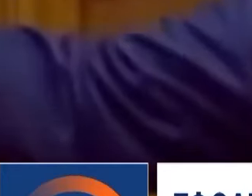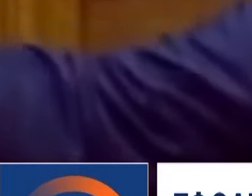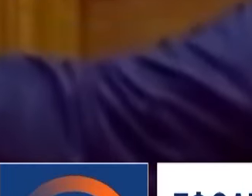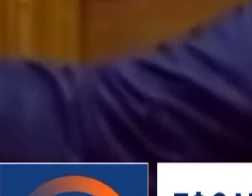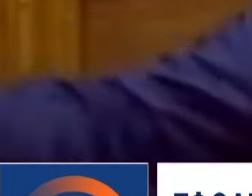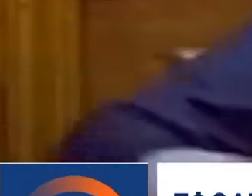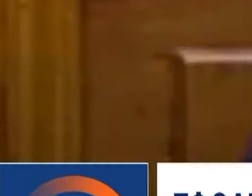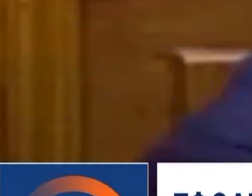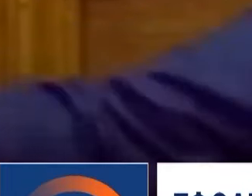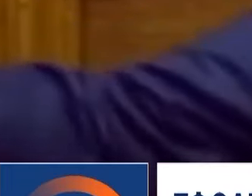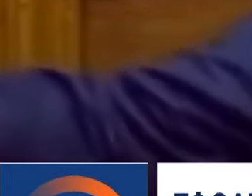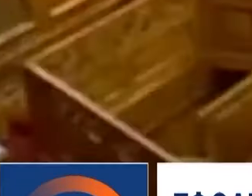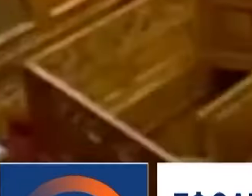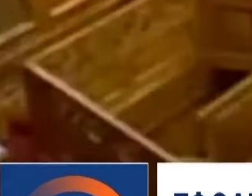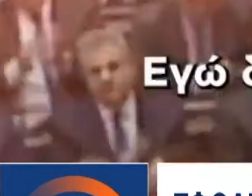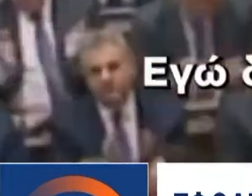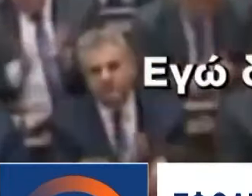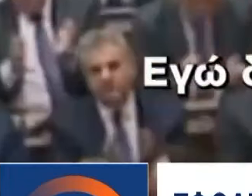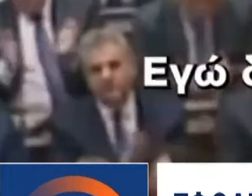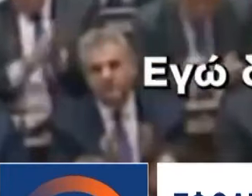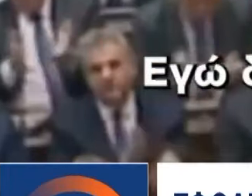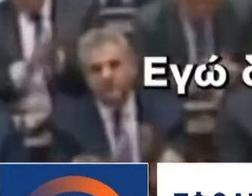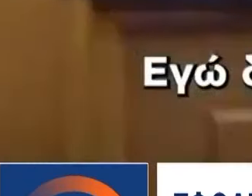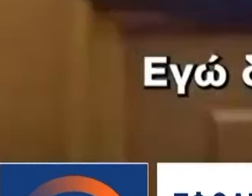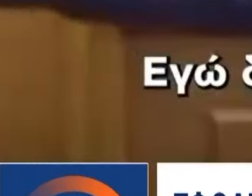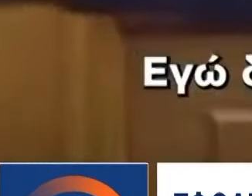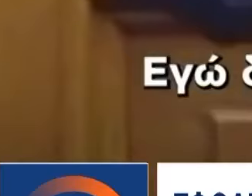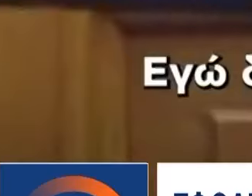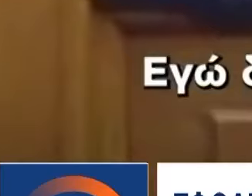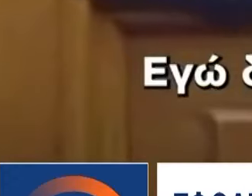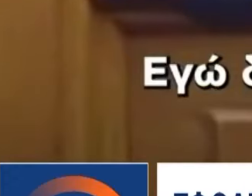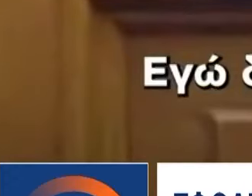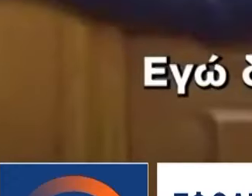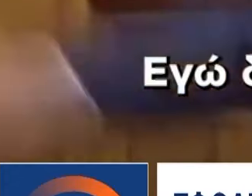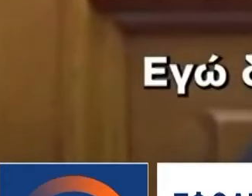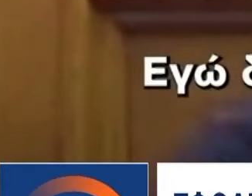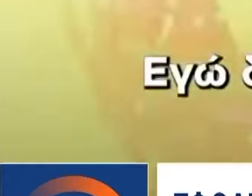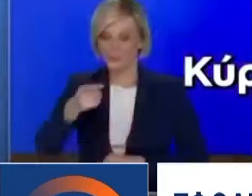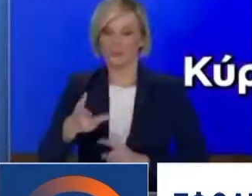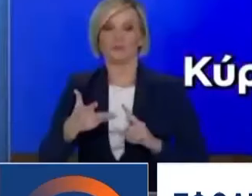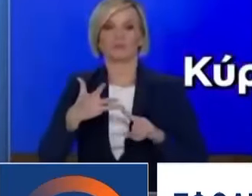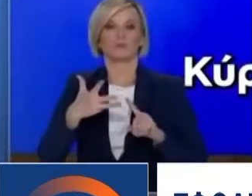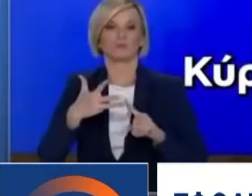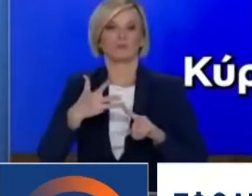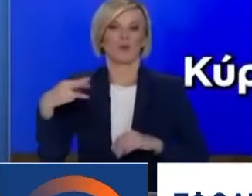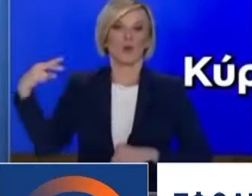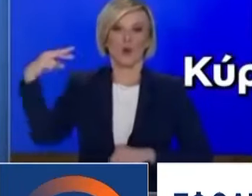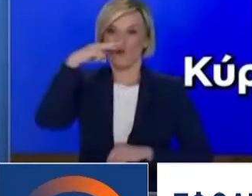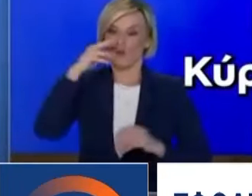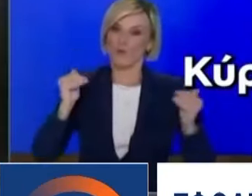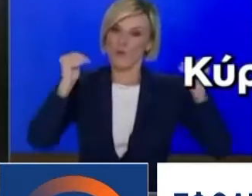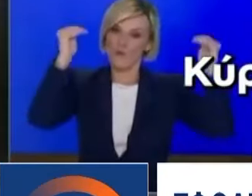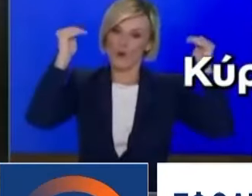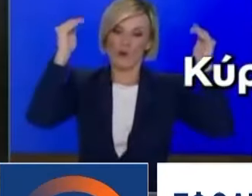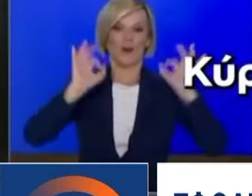η υποκρισία, 30 χρόνια υποκρισία. Εγώ δεν θα πω ποτέ καλωσορίζω τον Μακεδόνα πρωθυπουργό στη χώρα. Κύριε Πρωθυπουργέ της